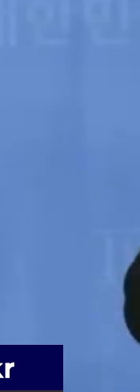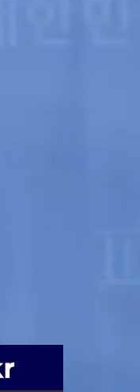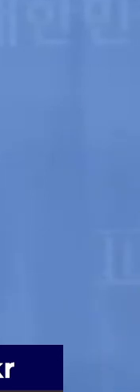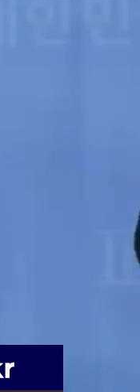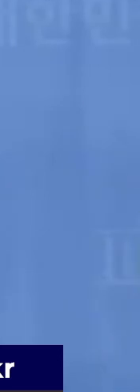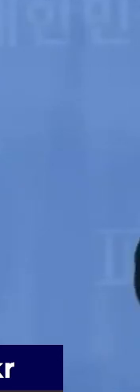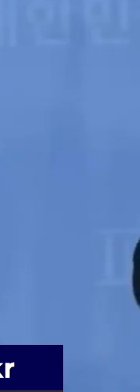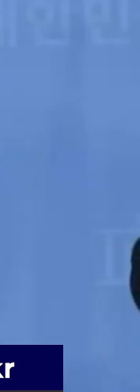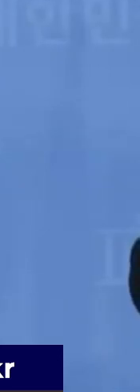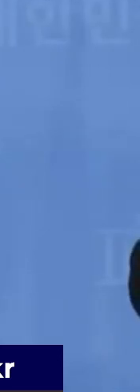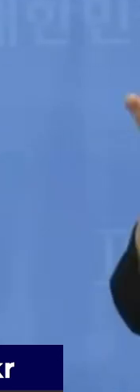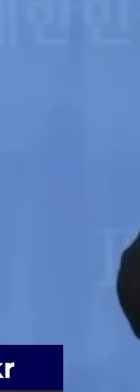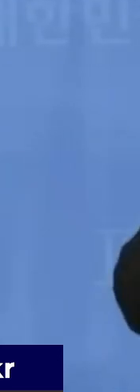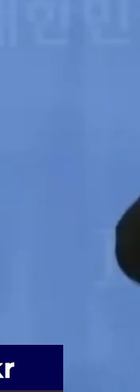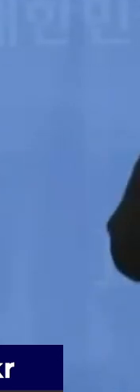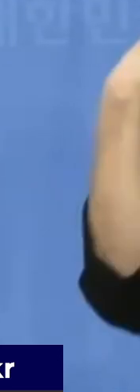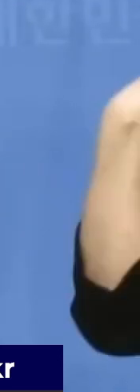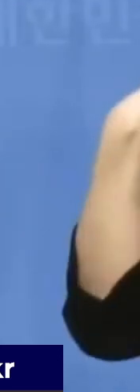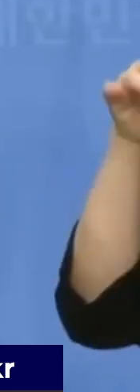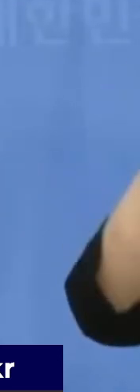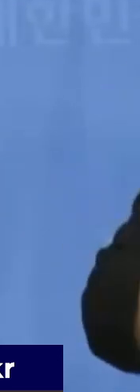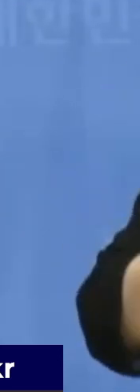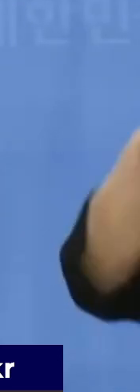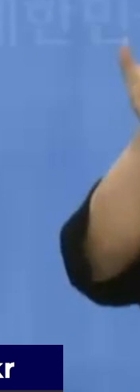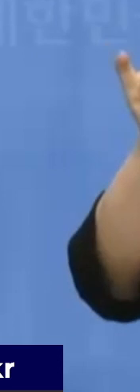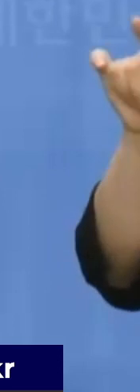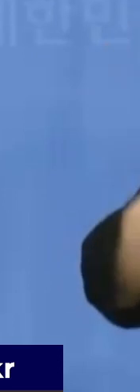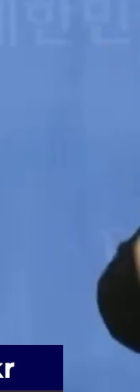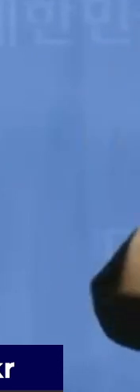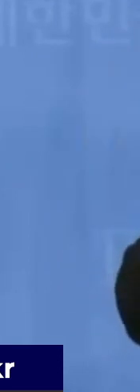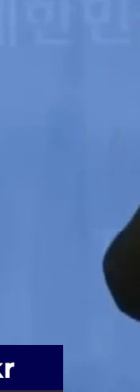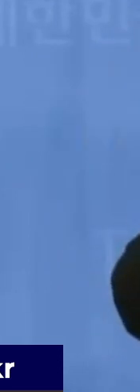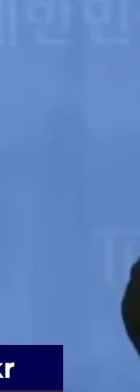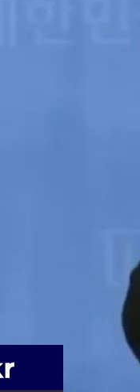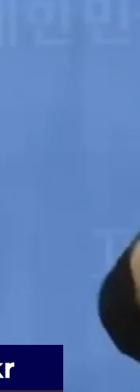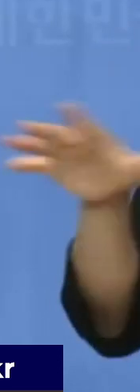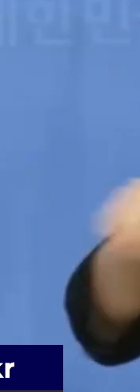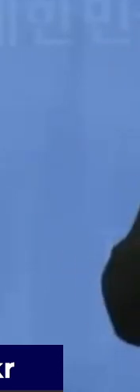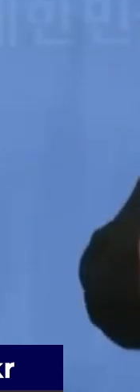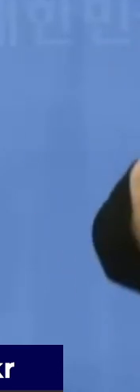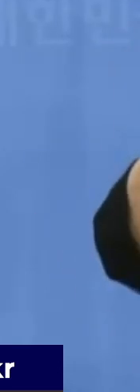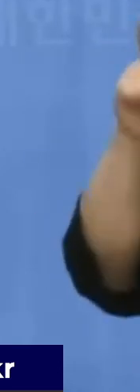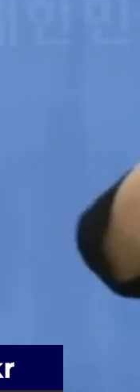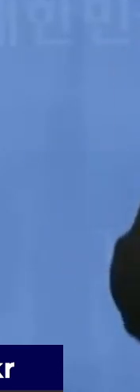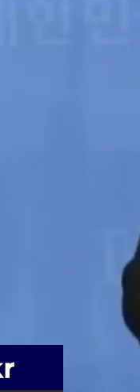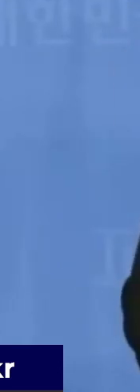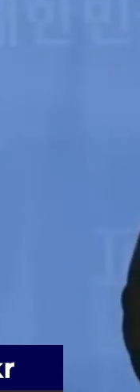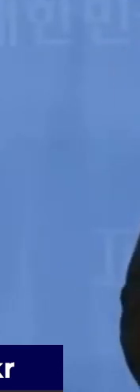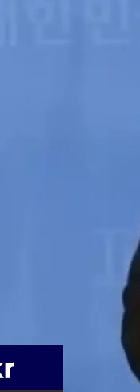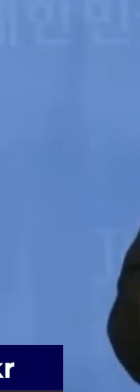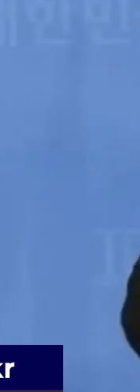따르면 문재인 정부 1기 내각 인사에서 인사청문회 대상인 국무총리와 장관급